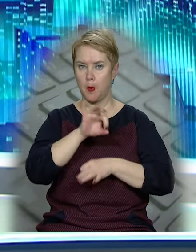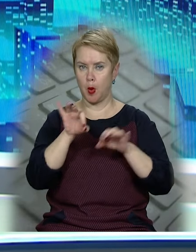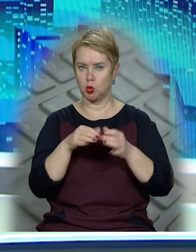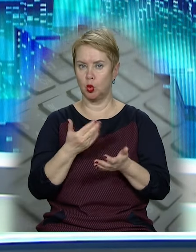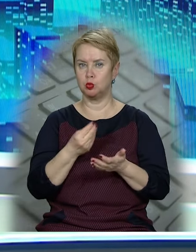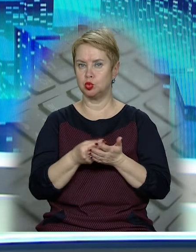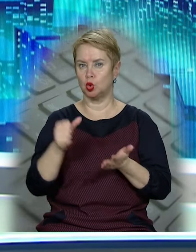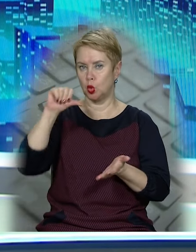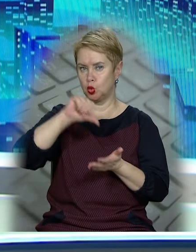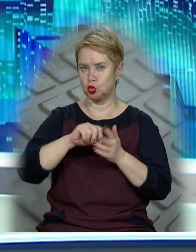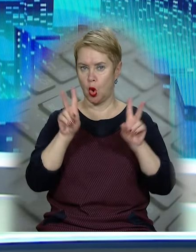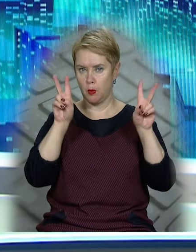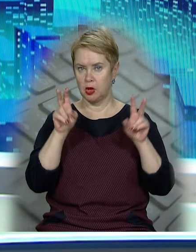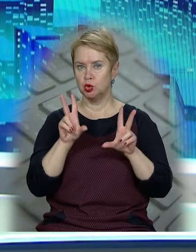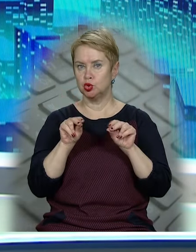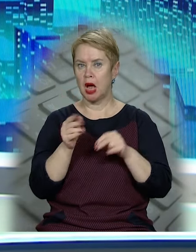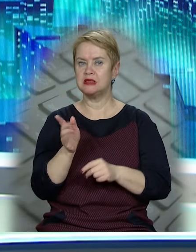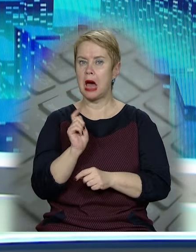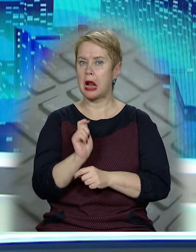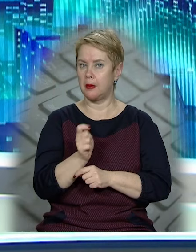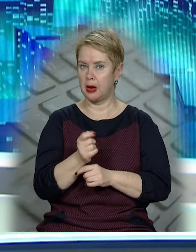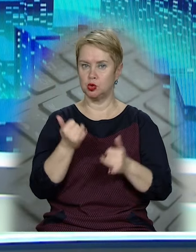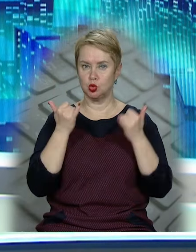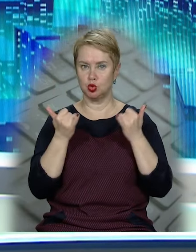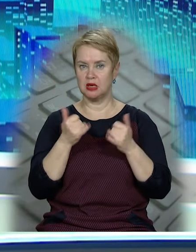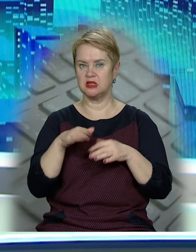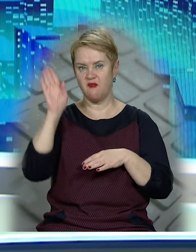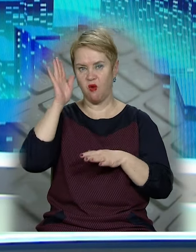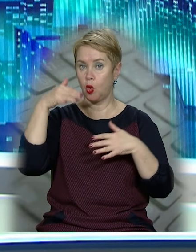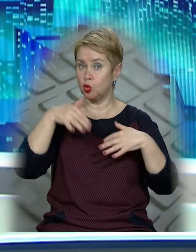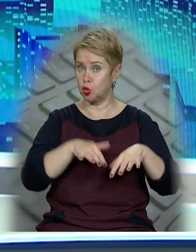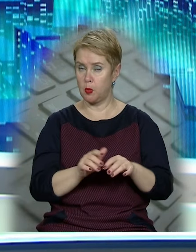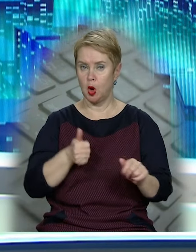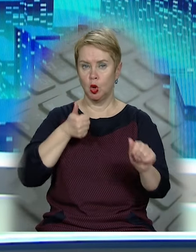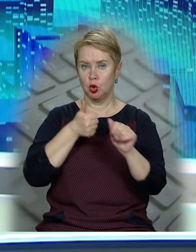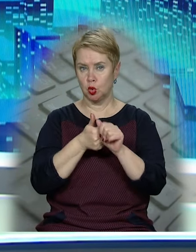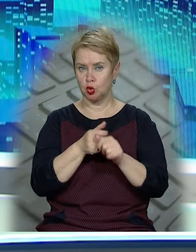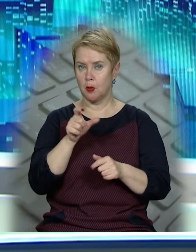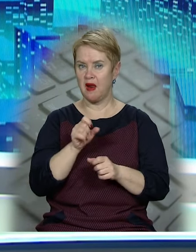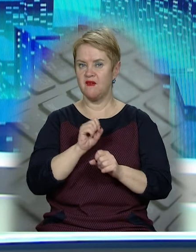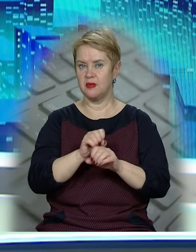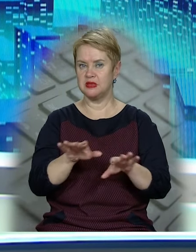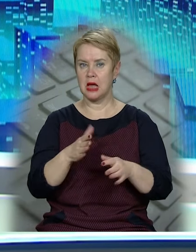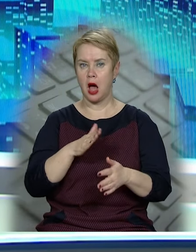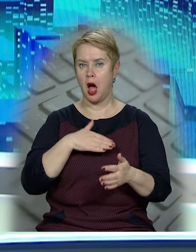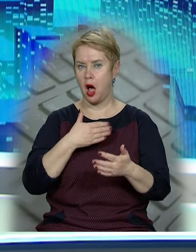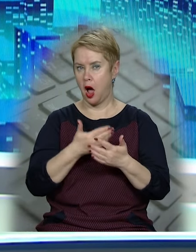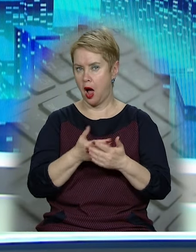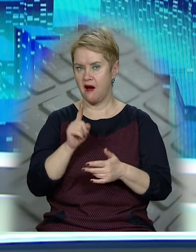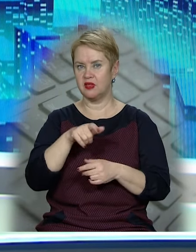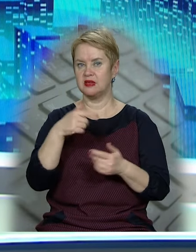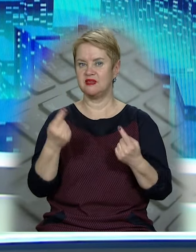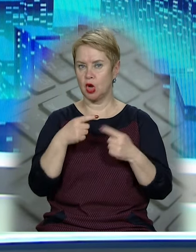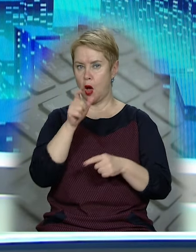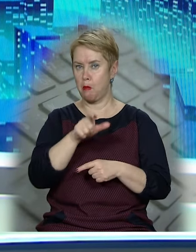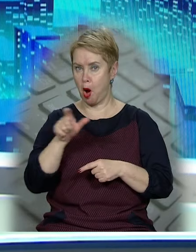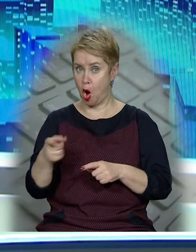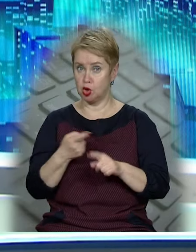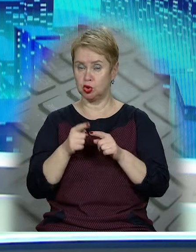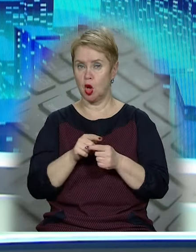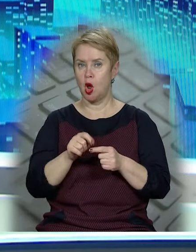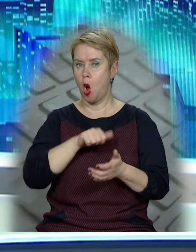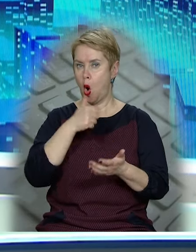бюджету участі під назвою «Щастя рибалки. Сучасна водойма». Долучились до випуску мальків автор ідеї та звичайні мешканці, а також